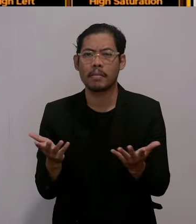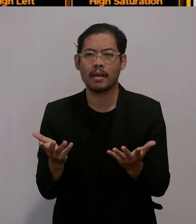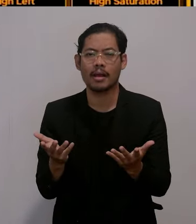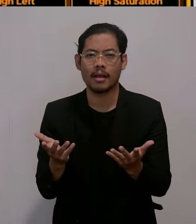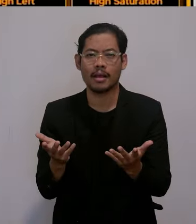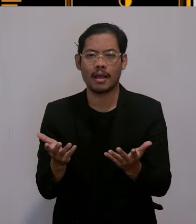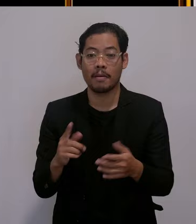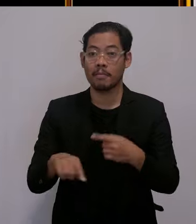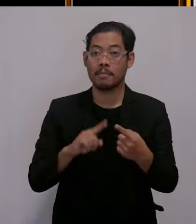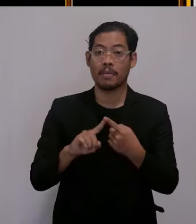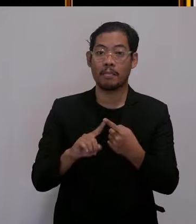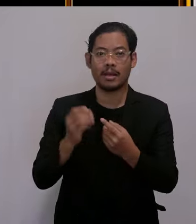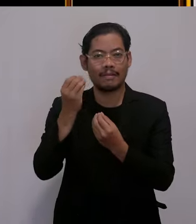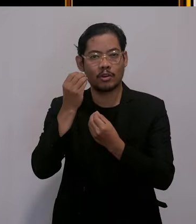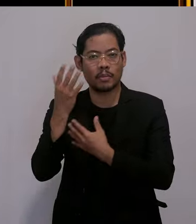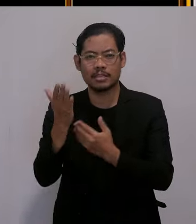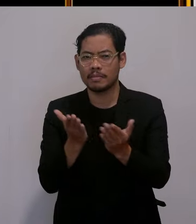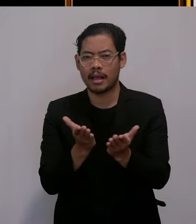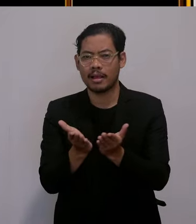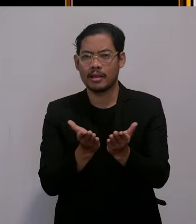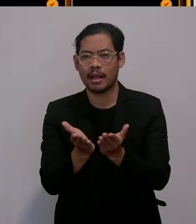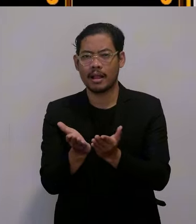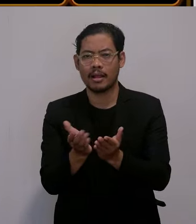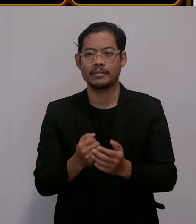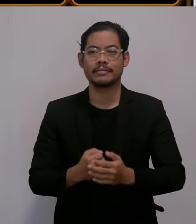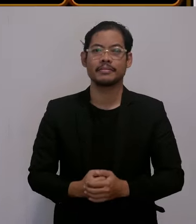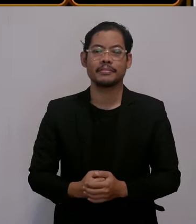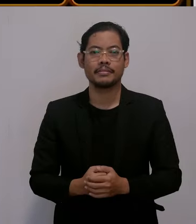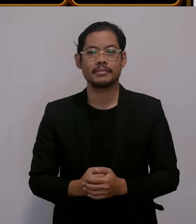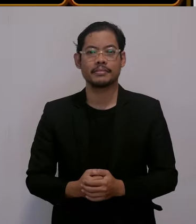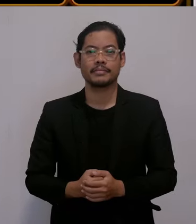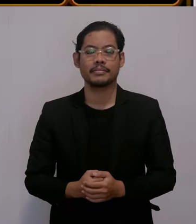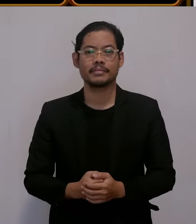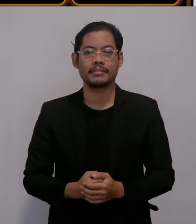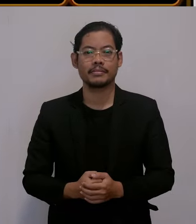sarana-prasarana sebagai berikut. 1. Informasi pelayanan,